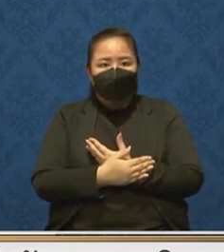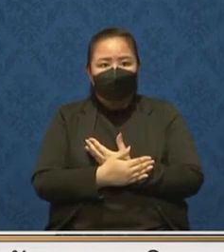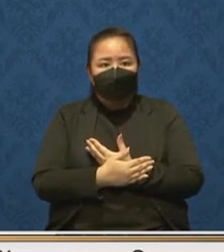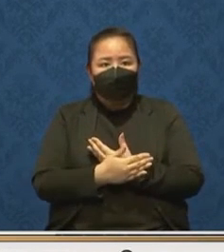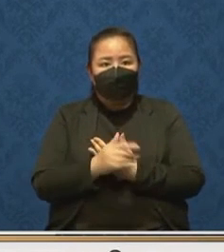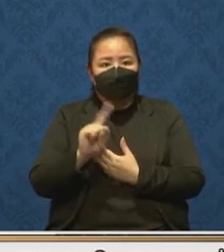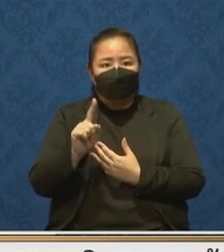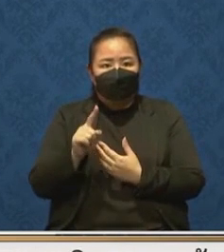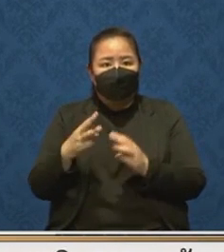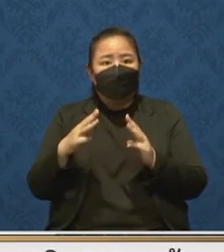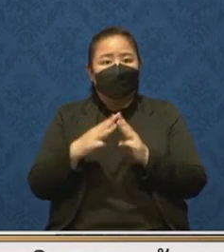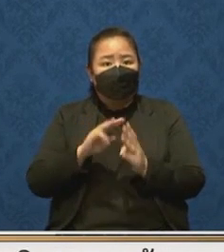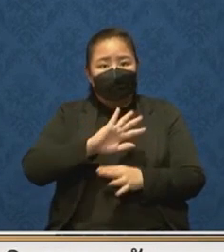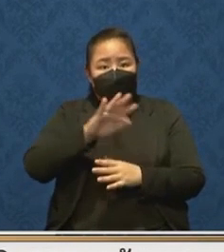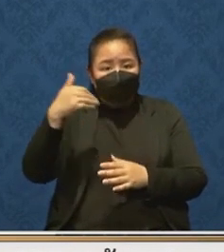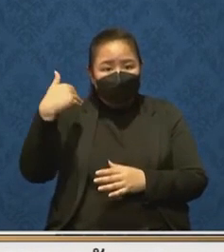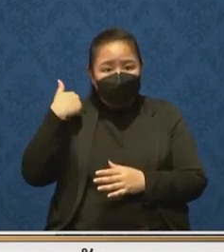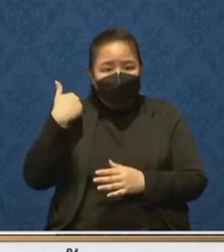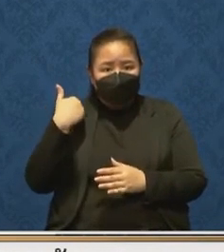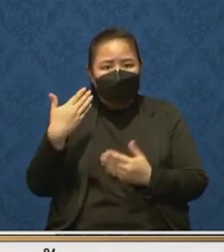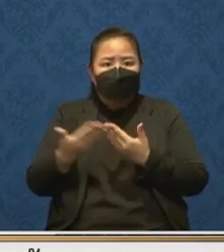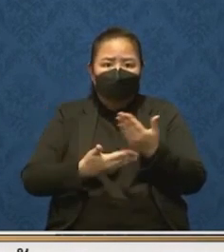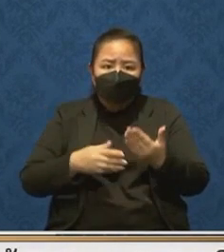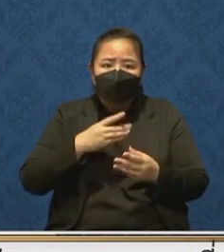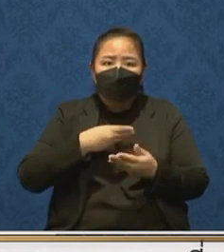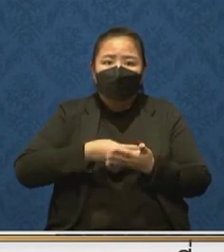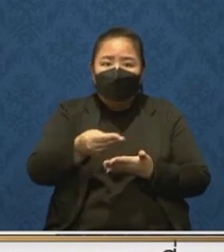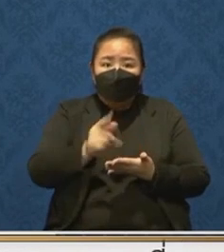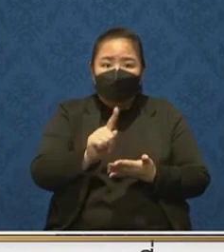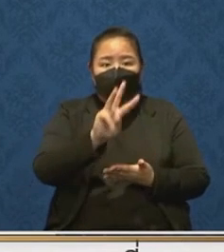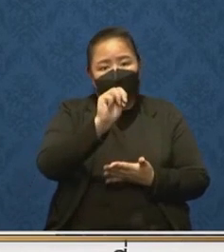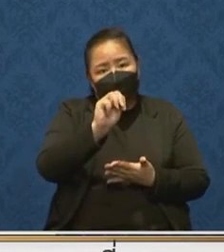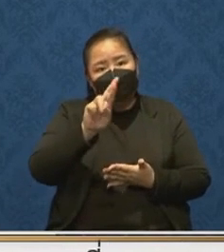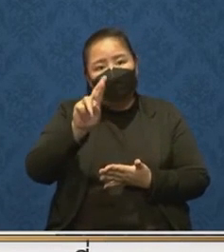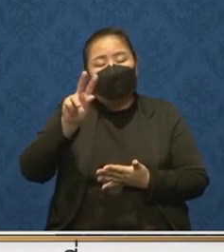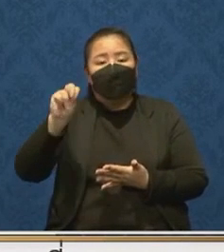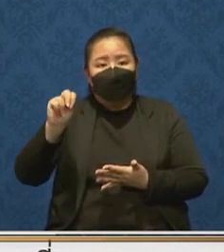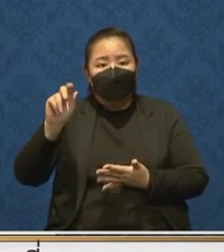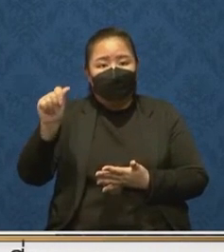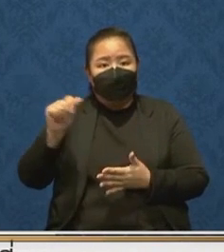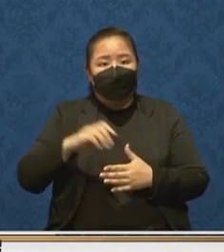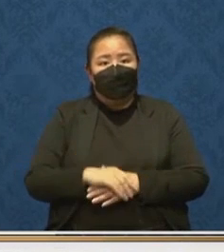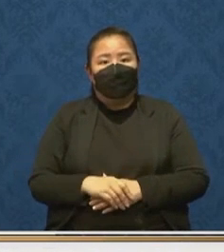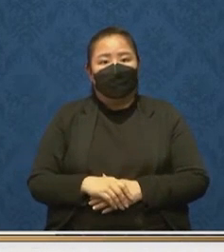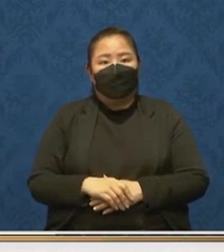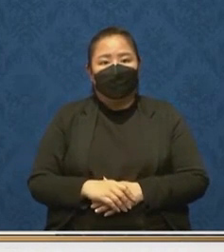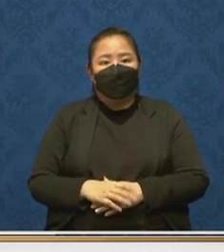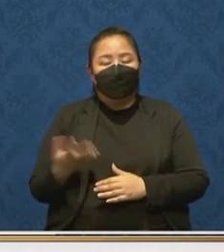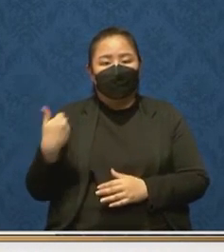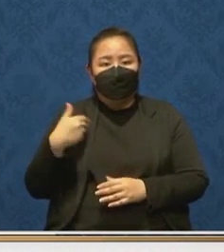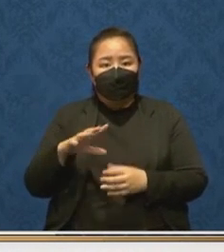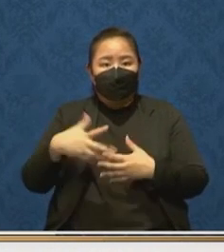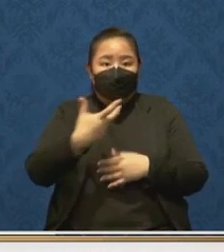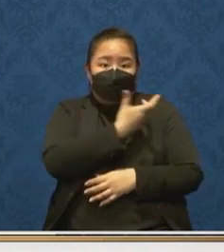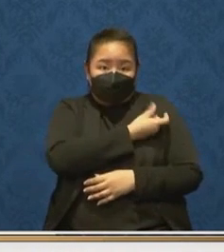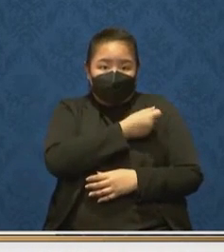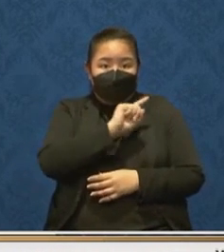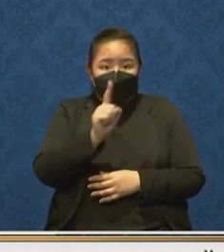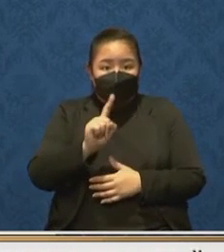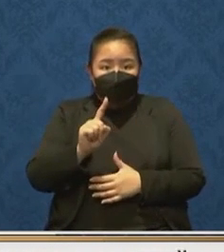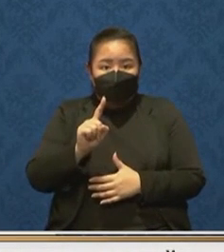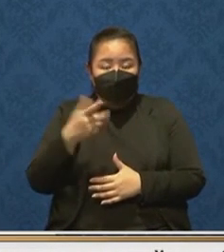แลงสญญาหรอวาเจรจาต่ลองไปซื้อMRNAซึ่งจะเป็วคซีนที่ให้ผลกับ